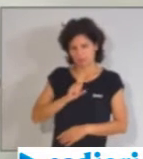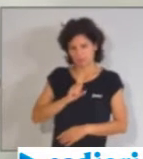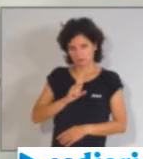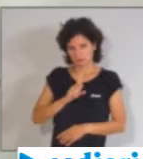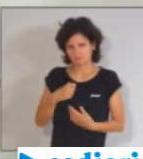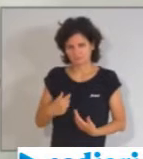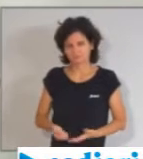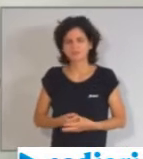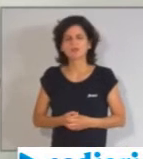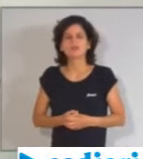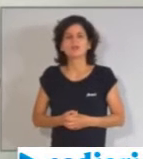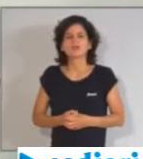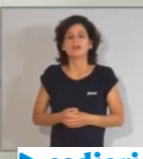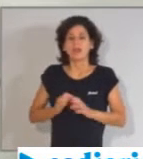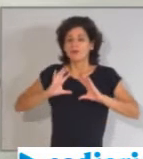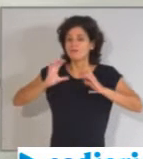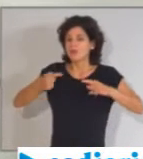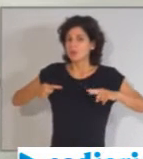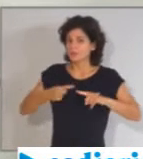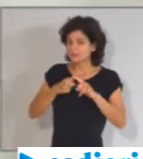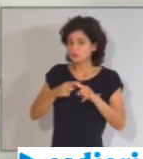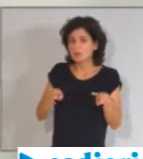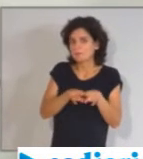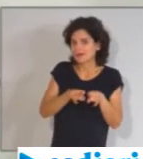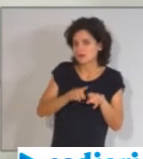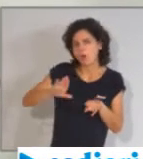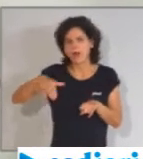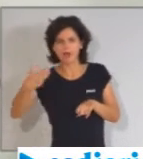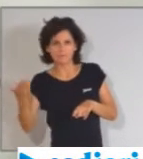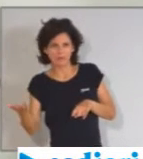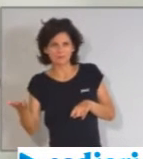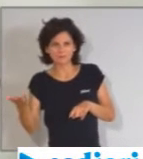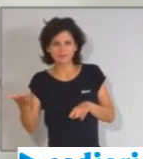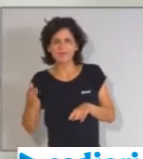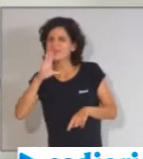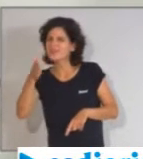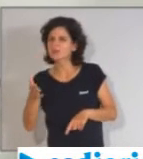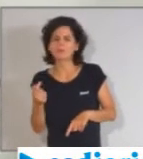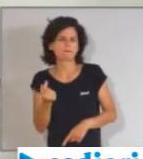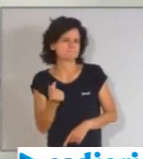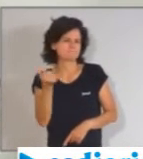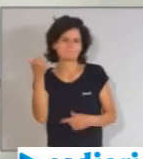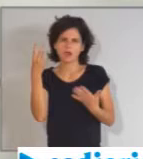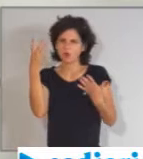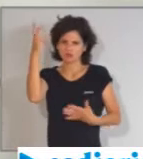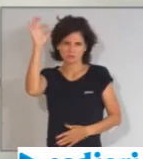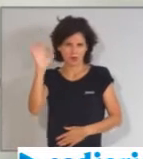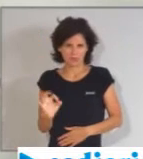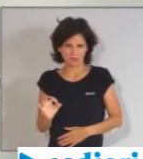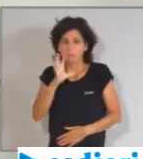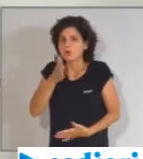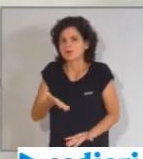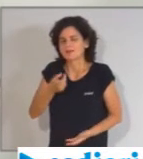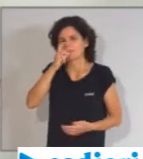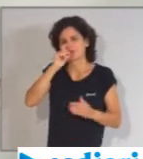Només el 8% de les dones que han patit violència sexual fora de la parella han denunciat. Els principals motius per a no denunciar és ser